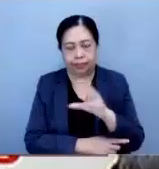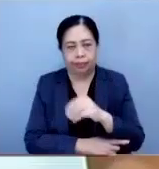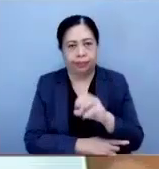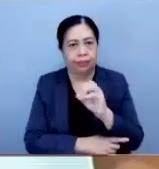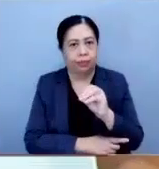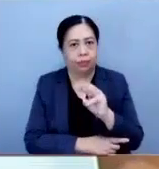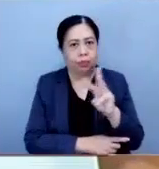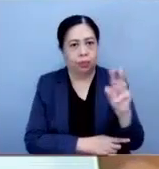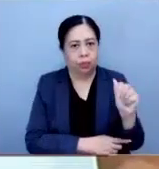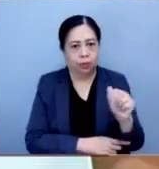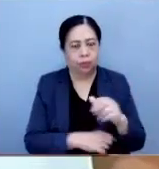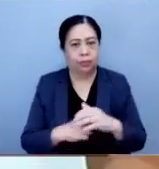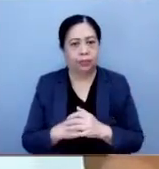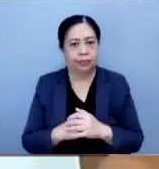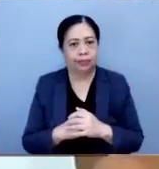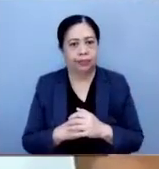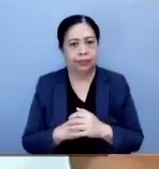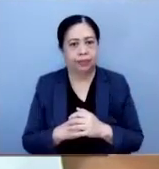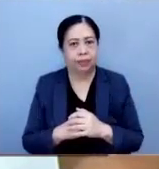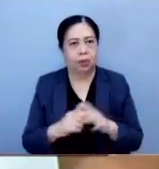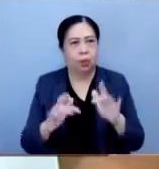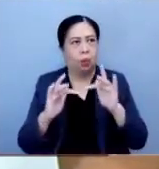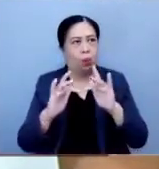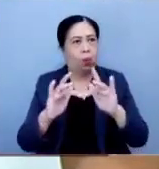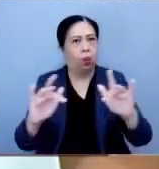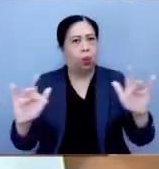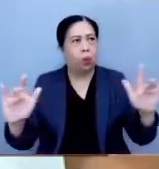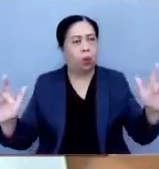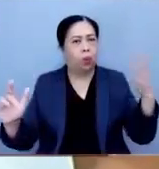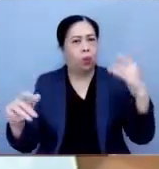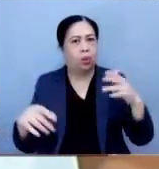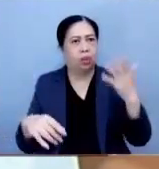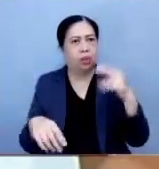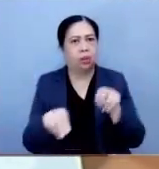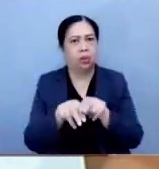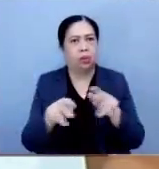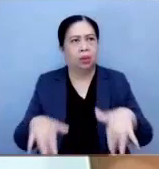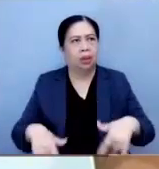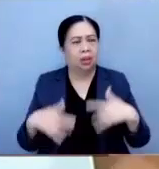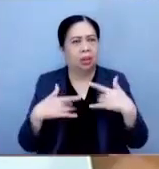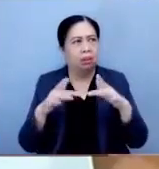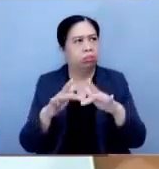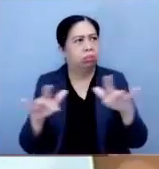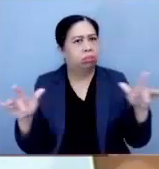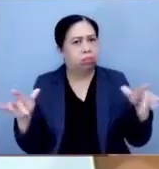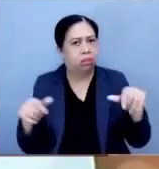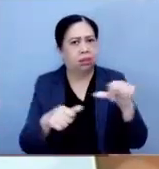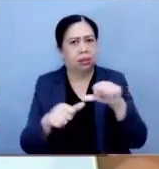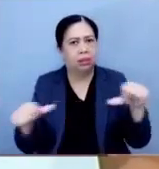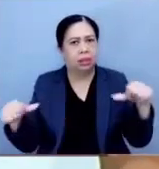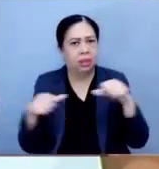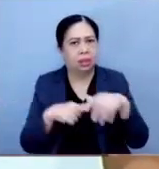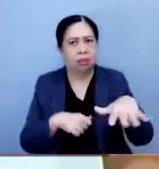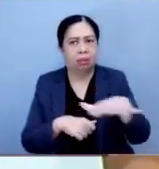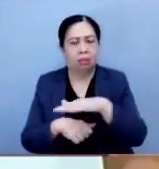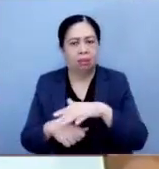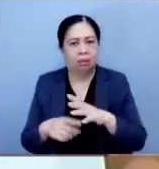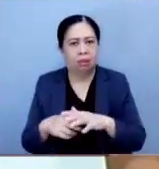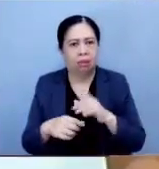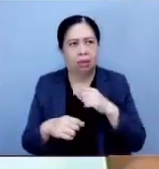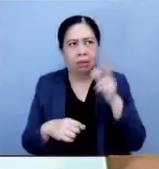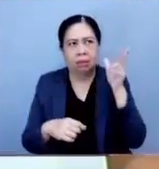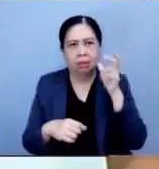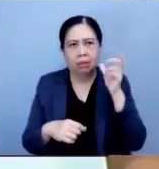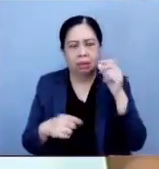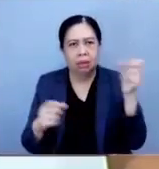OWA. Naging ghost town yung normal na dating buhay namin. Naging ghost town yung area. Tapos rinig na rinig ko